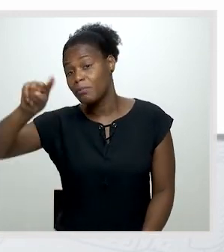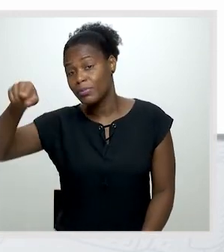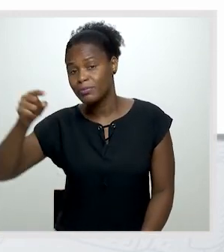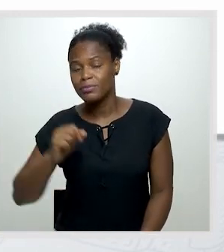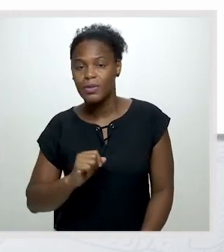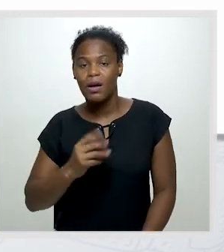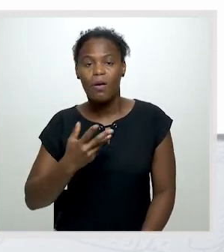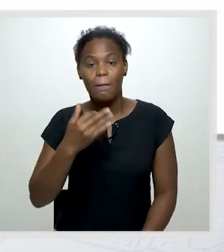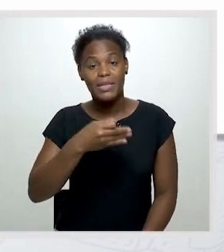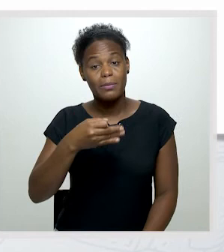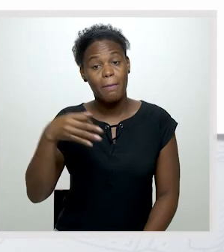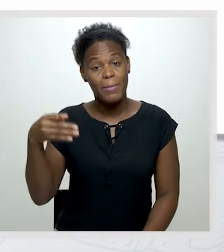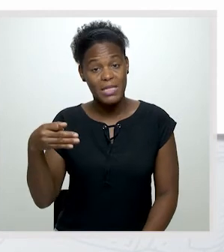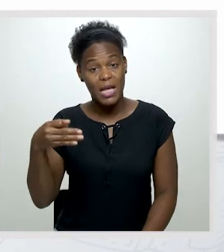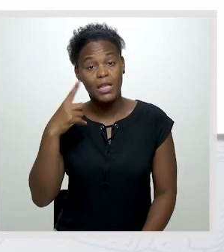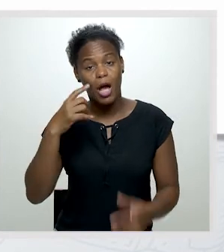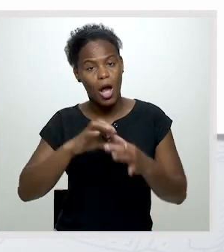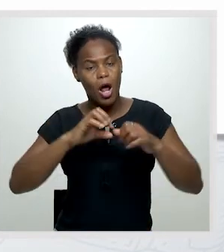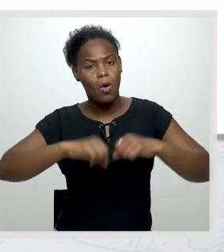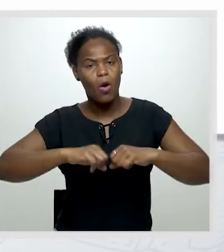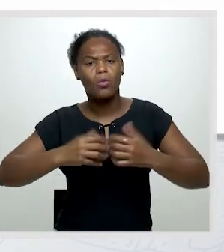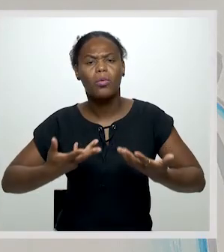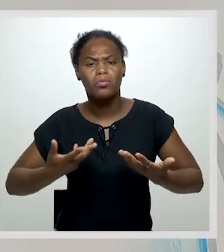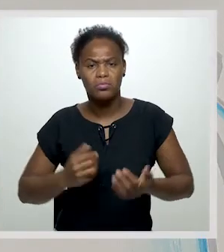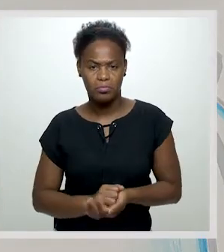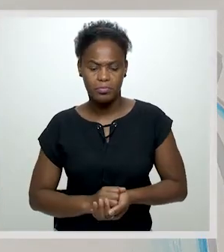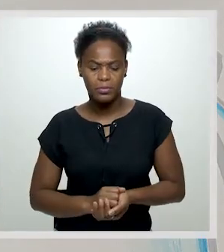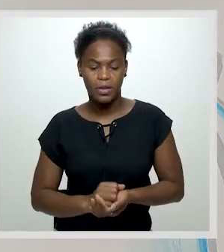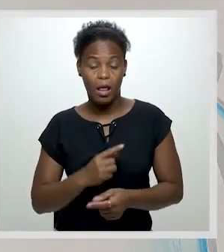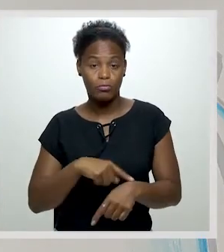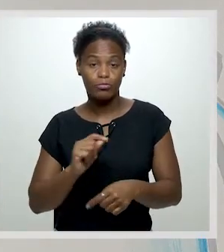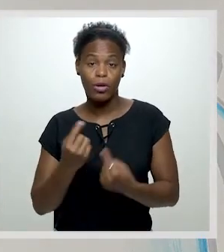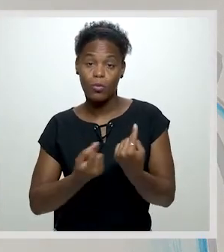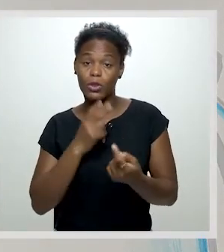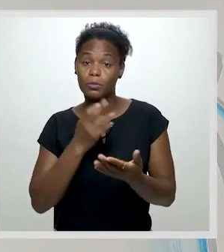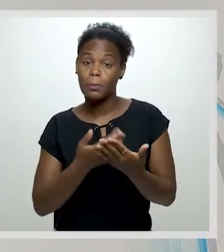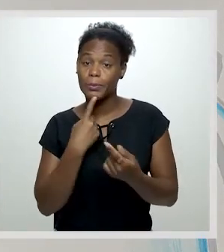le participe passé s'accorde-t-il? Quelques secondes pour répondre à ces questions.